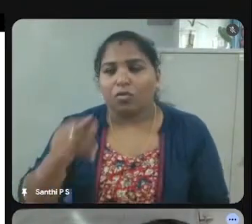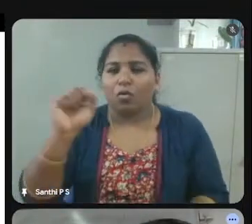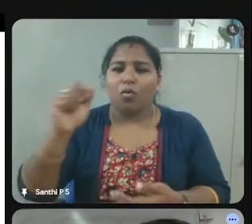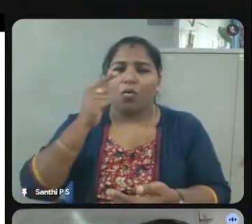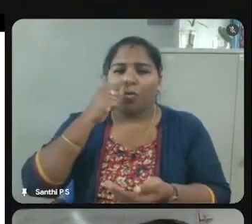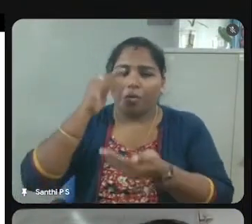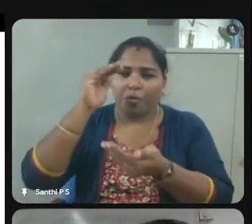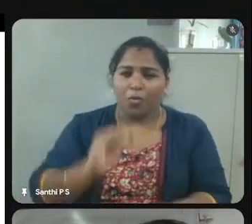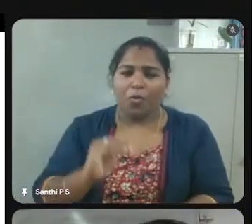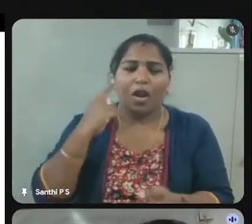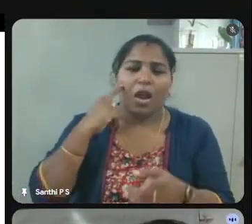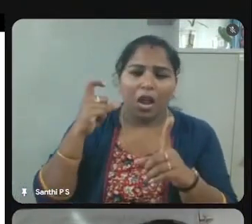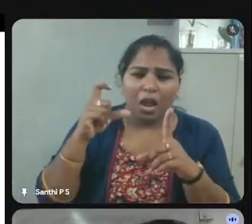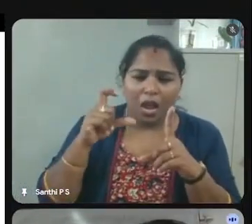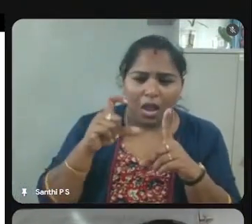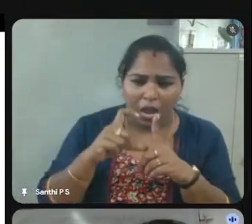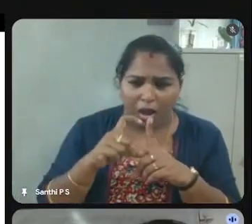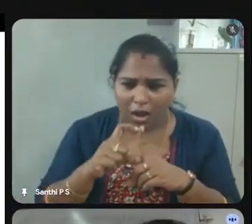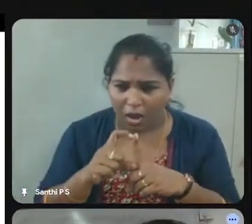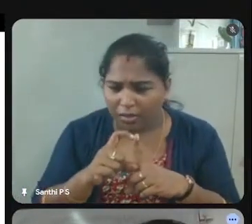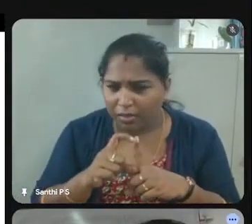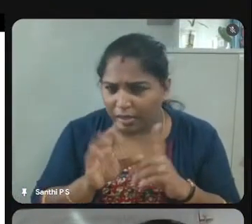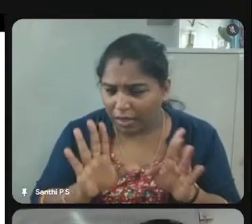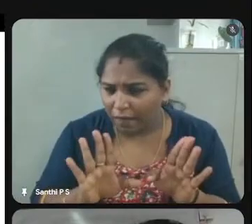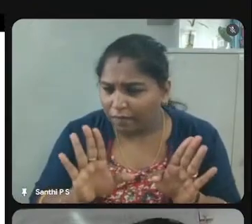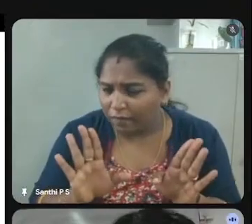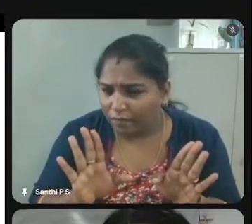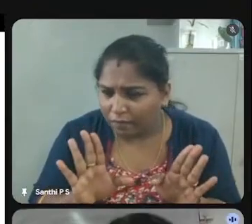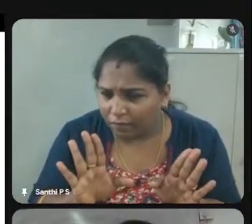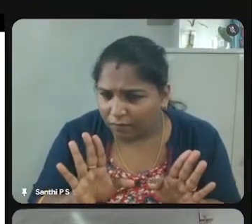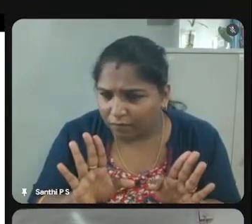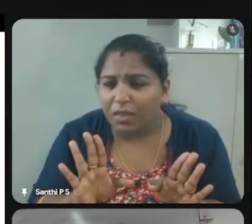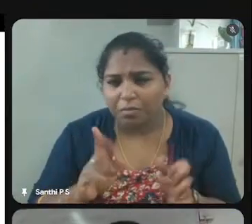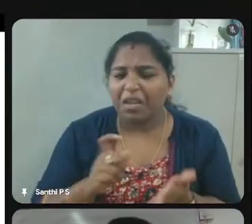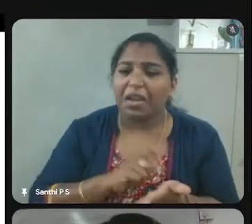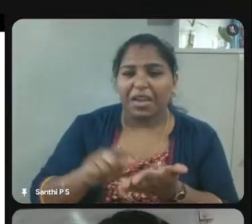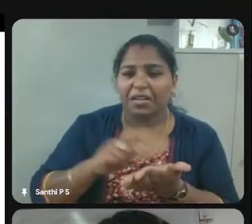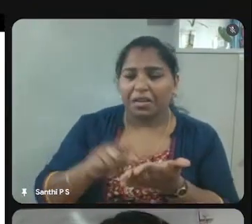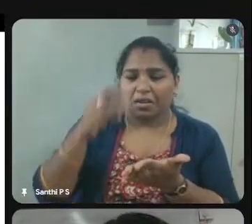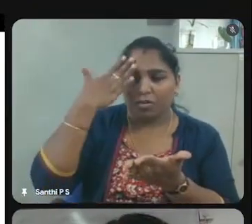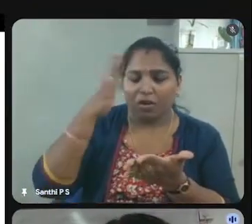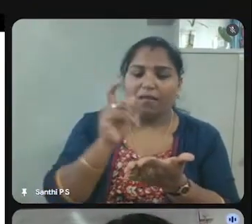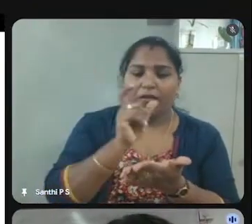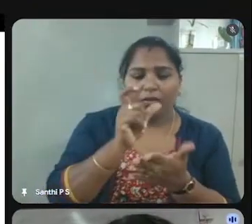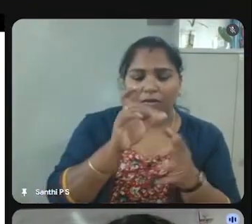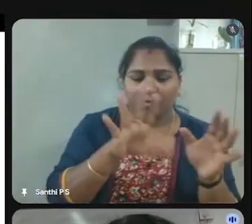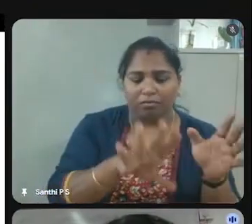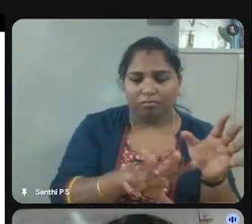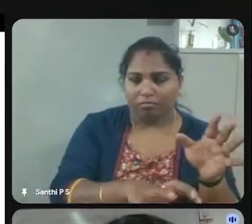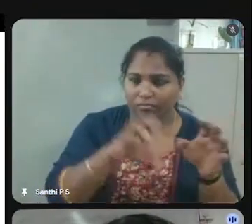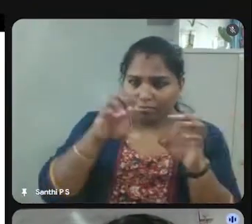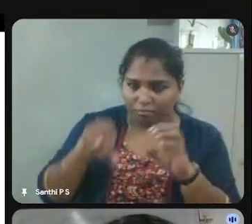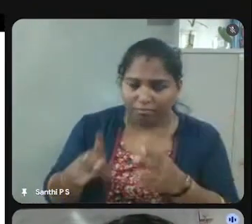അപ്പൊ സ്റ്റിൽ നോട്ട് റീഡിങ് ഓർ റൈറ്റിംഗ്. ചില വേർഡ്സ് ഒക്കെ കോപ്പി ചെയ്ത് എഴുതാൻ അറിയാം, പക്ഷെ